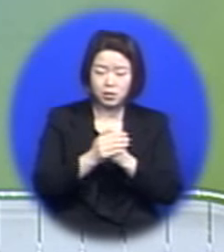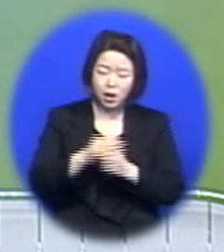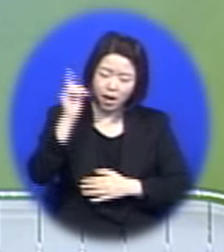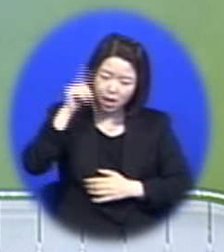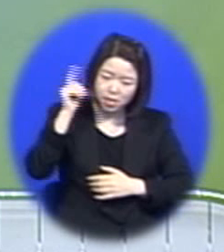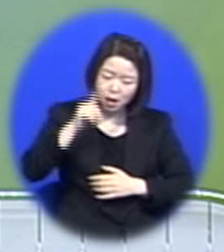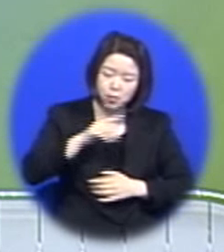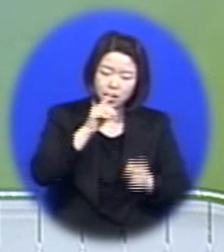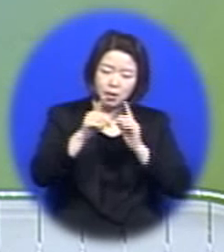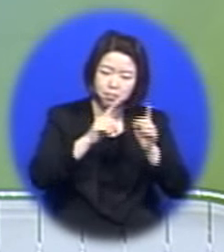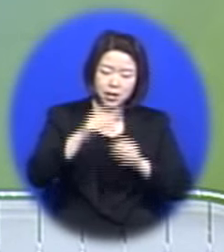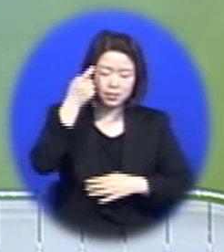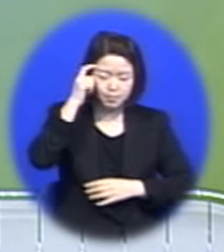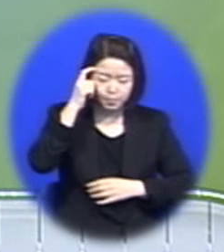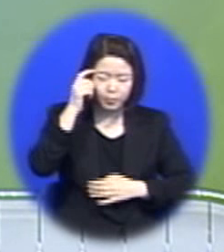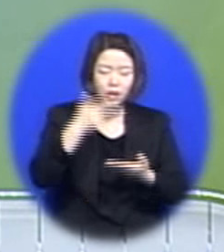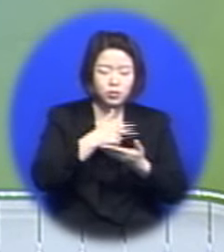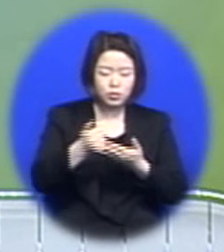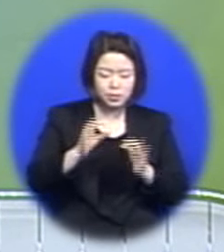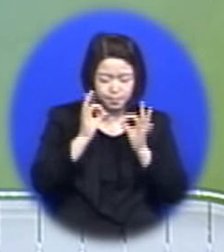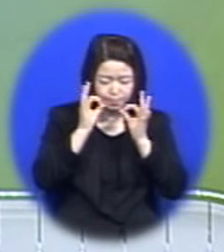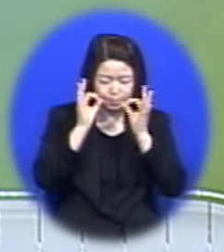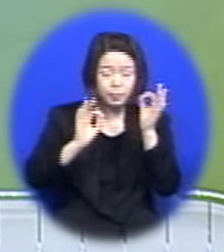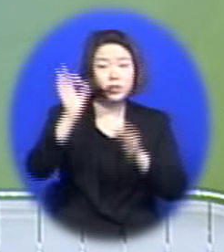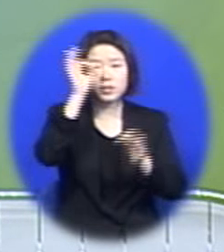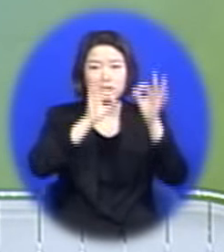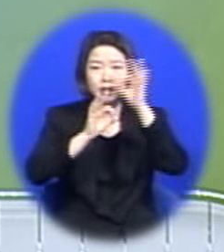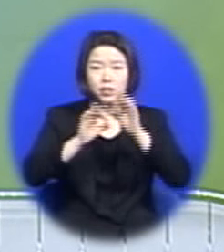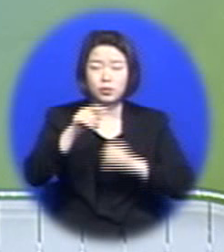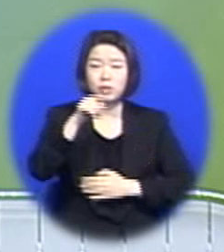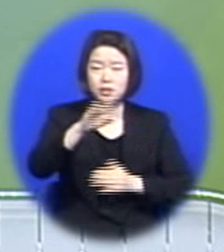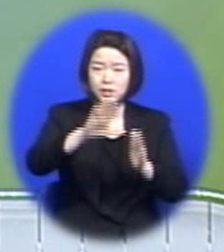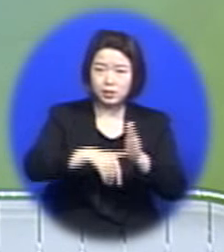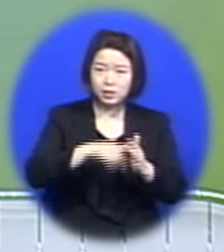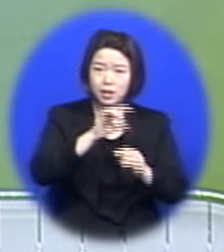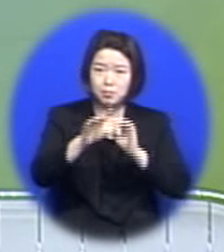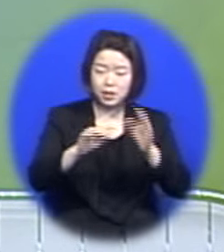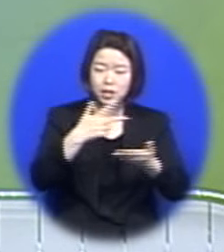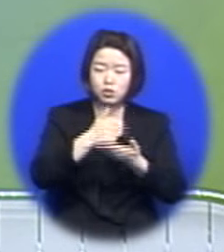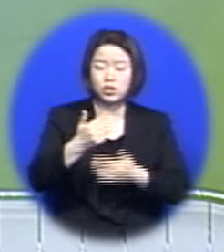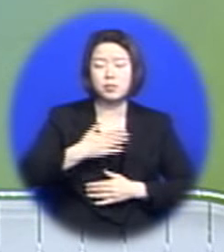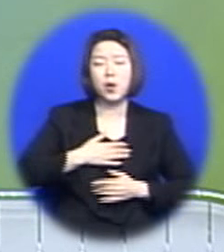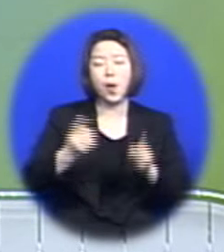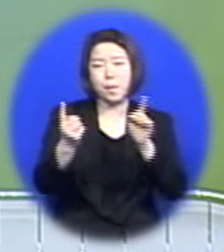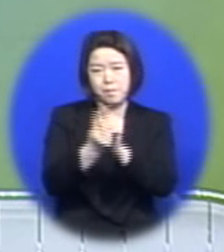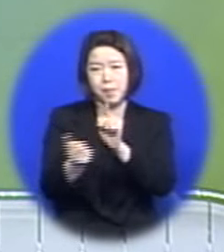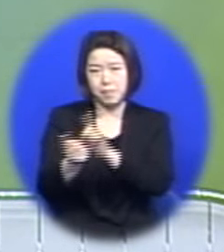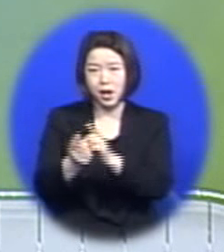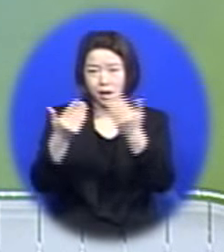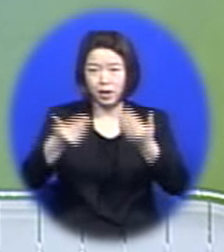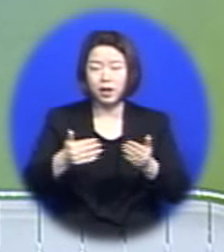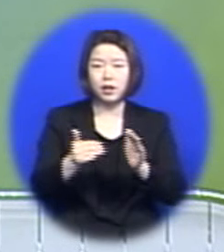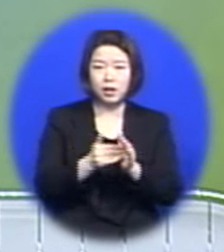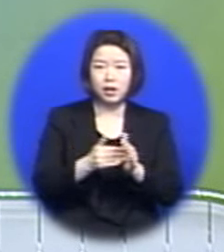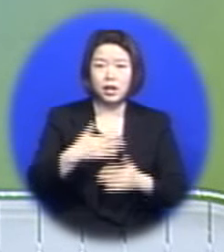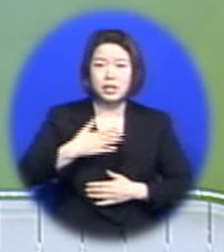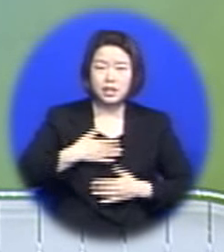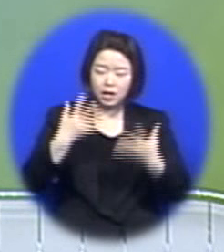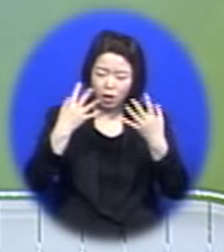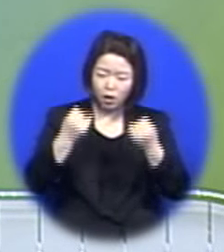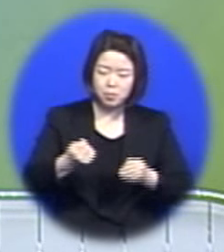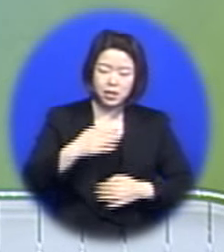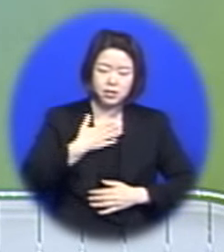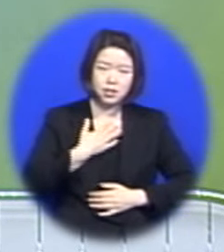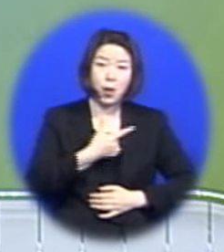말씀을 묵상하며 주님을 간절히 찾았고 그때마다 주님은 저를 만나주셨습니다. 제가 얼마나 제